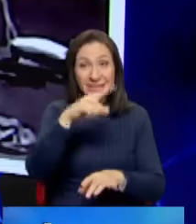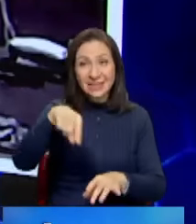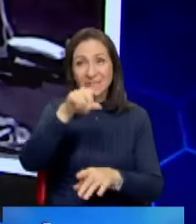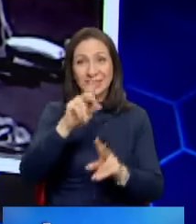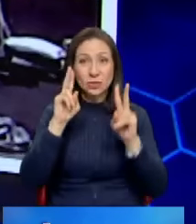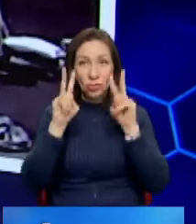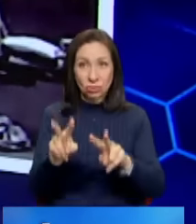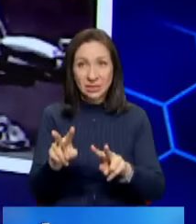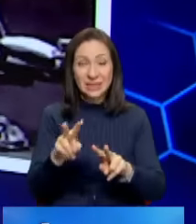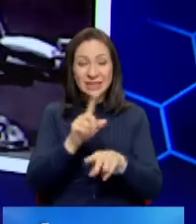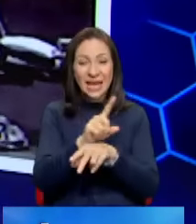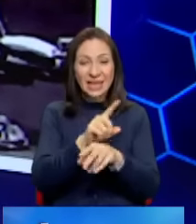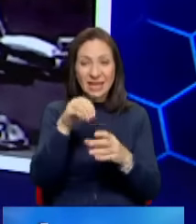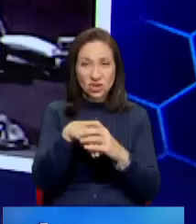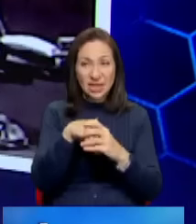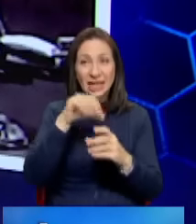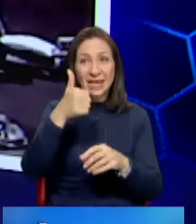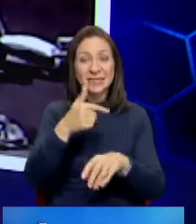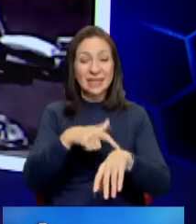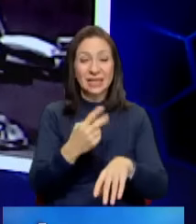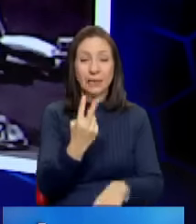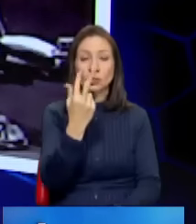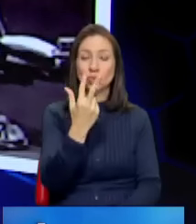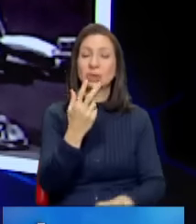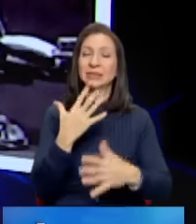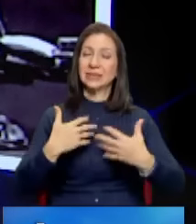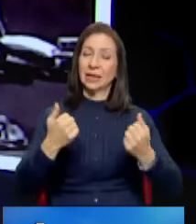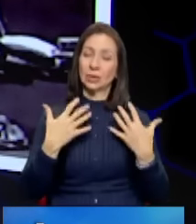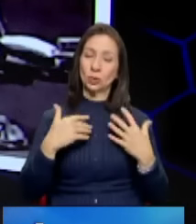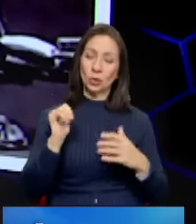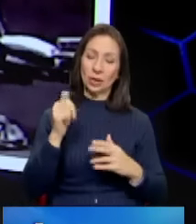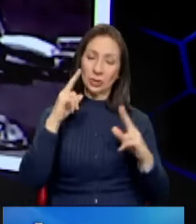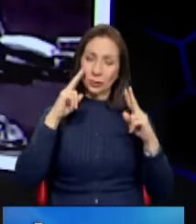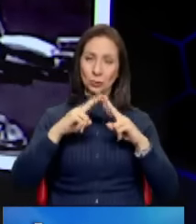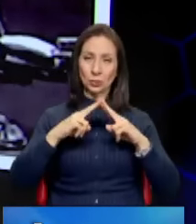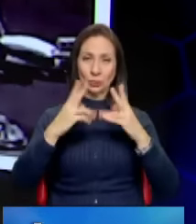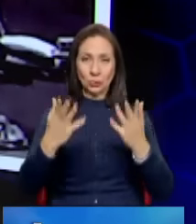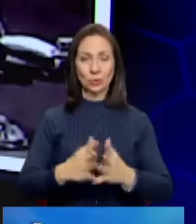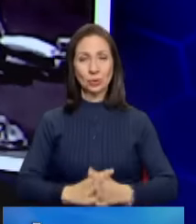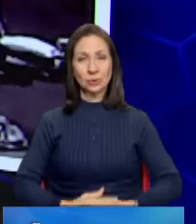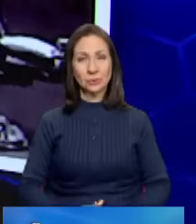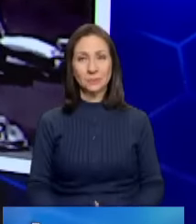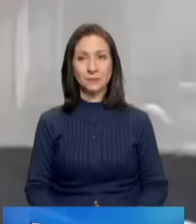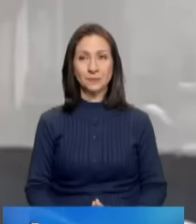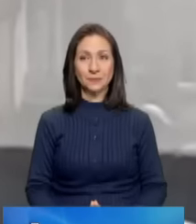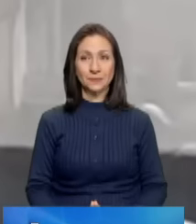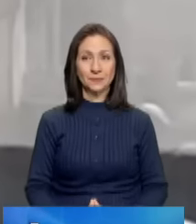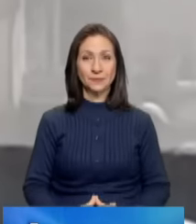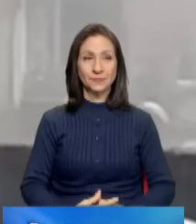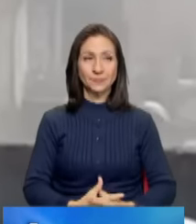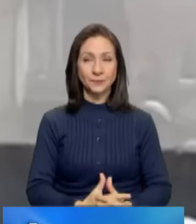sizlerin karşısında olacak saniyeler içinde. Yarın saat 7.30'da sağlıklı günlerde görüşebilmek dileğiyle.